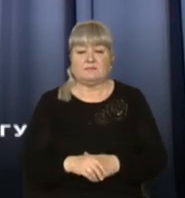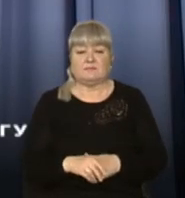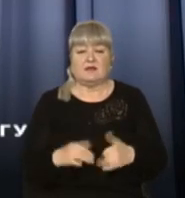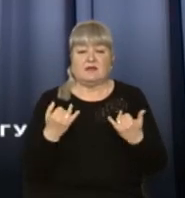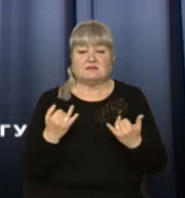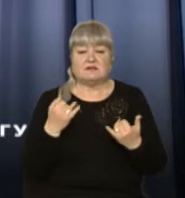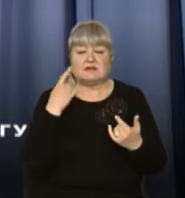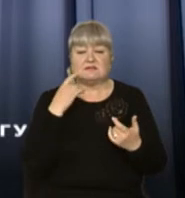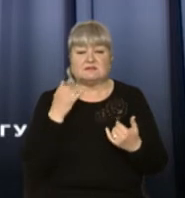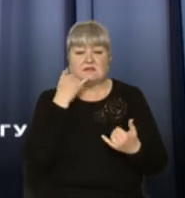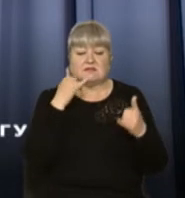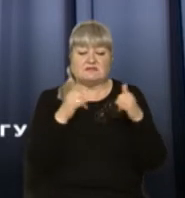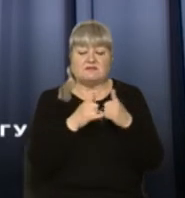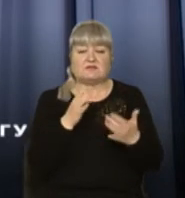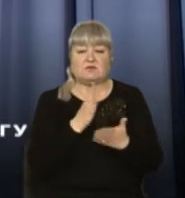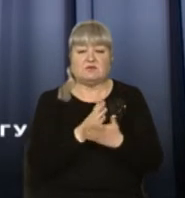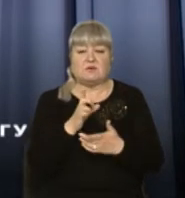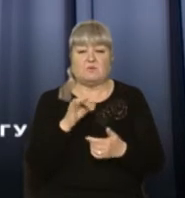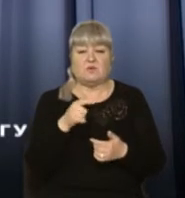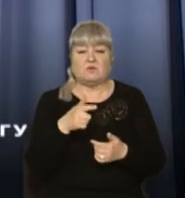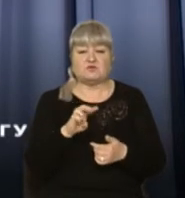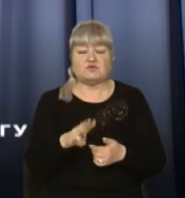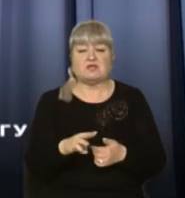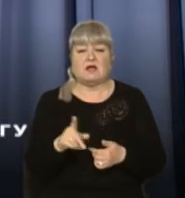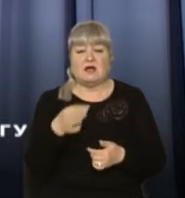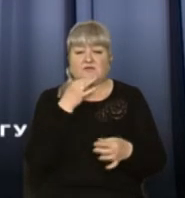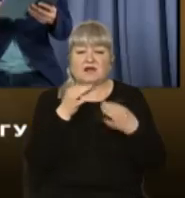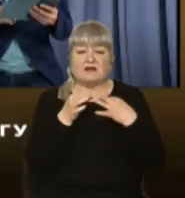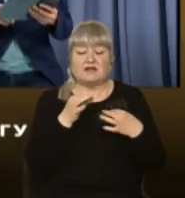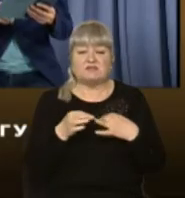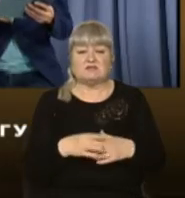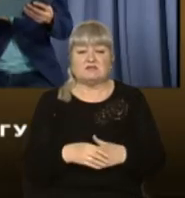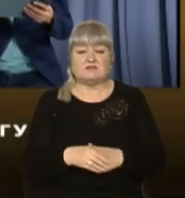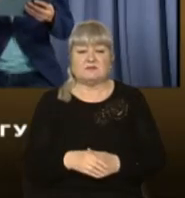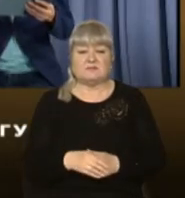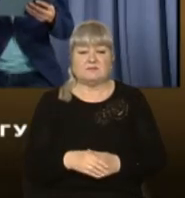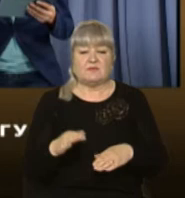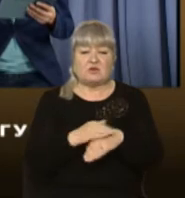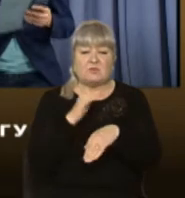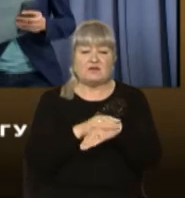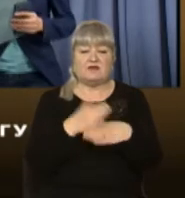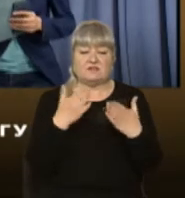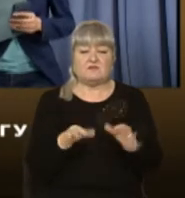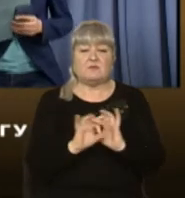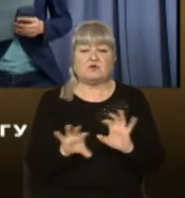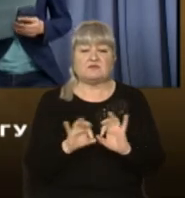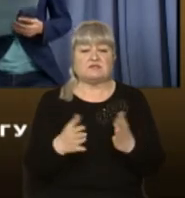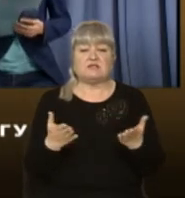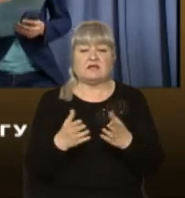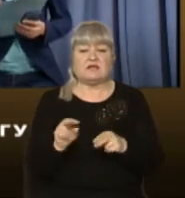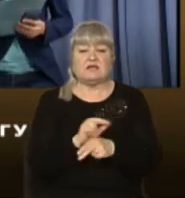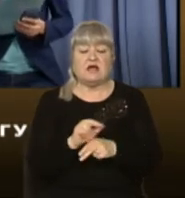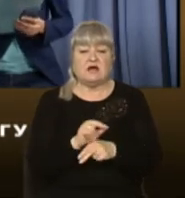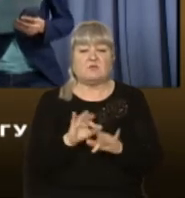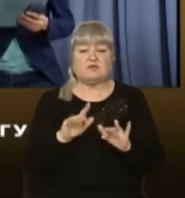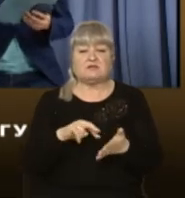зараз з нами на зв'язку є Оксана Богуч, це речниця служби автомобільних доріг Львівщини. Пані Оксана, доброго вечора вам. Власне, розкажіть про те, які ремонтні